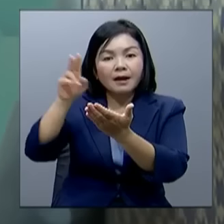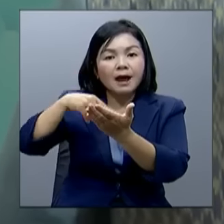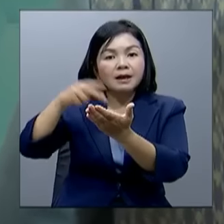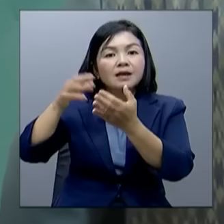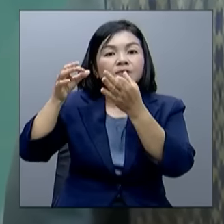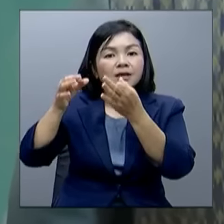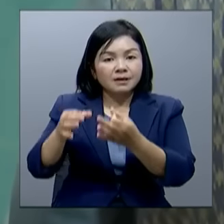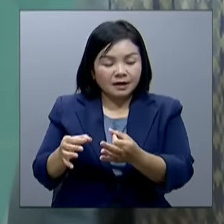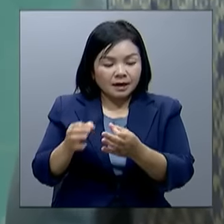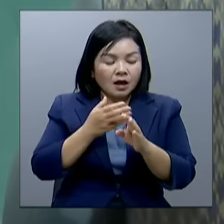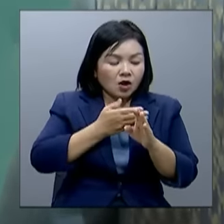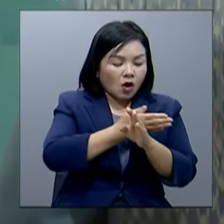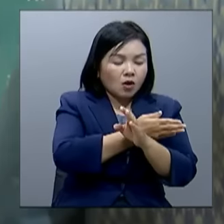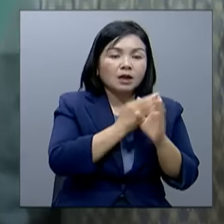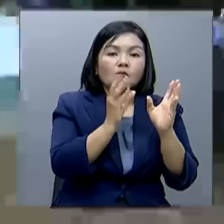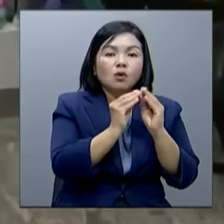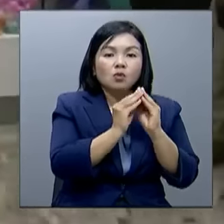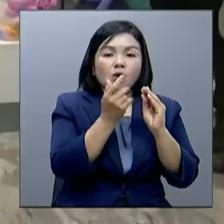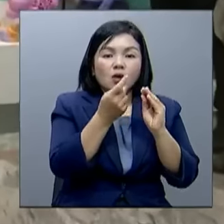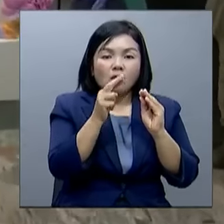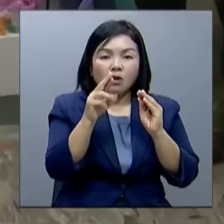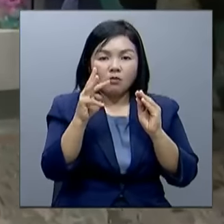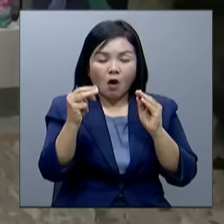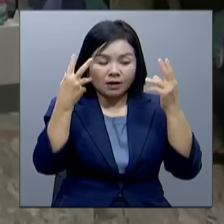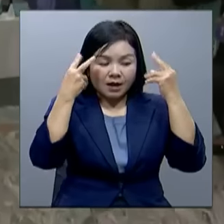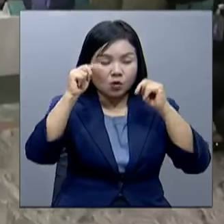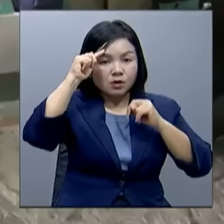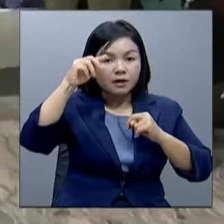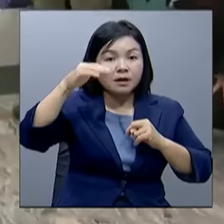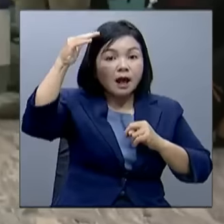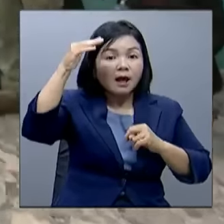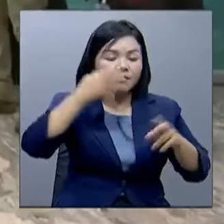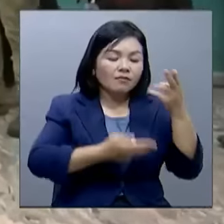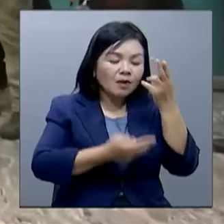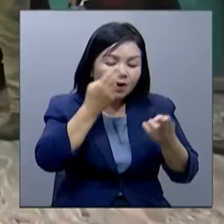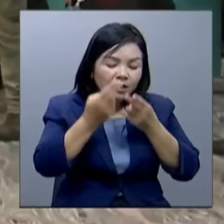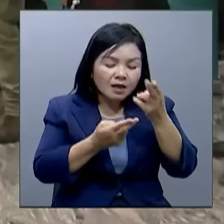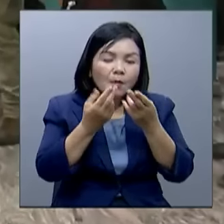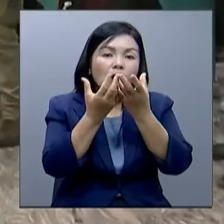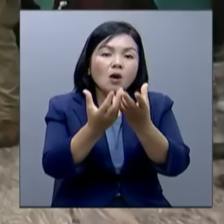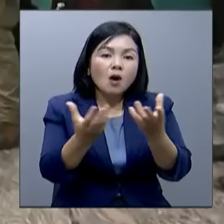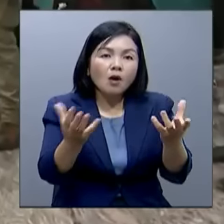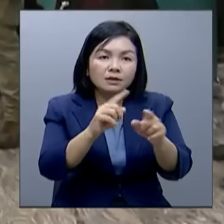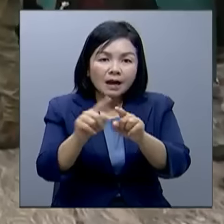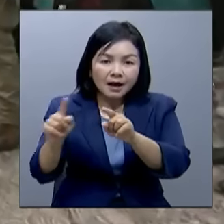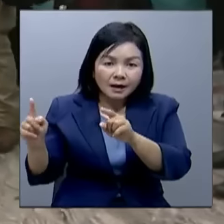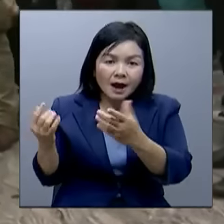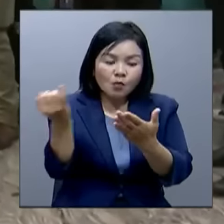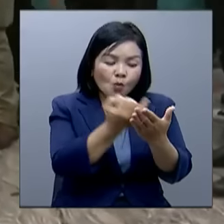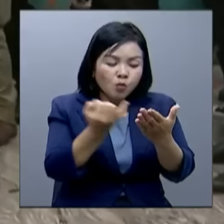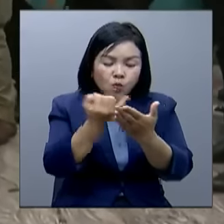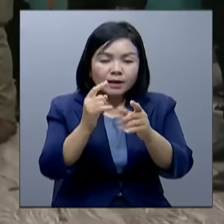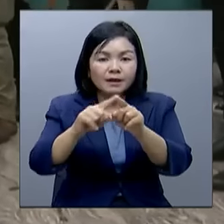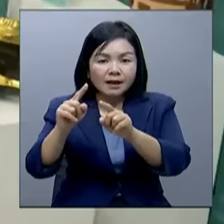ก่อนประชุมครม.นะคะนายเศรษฐาทวีสินนายกรัฐมนตรีเยี่ยมชมผลิตภัณฑ์คราฟต์นะคะที่สถาบันส่งเสริมศิลปหัตถกรรมไ